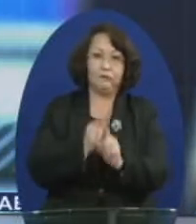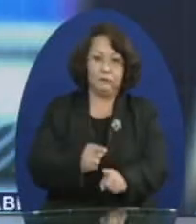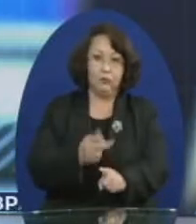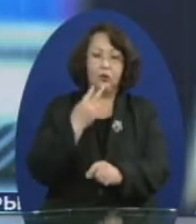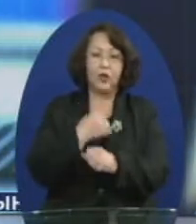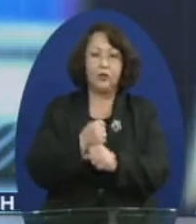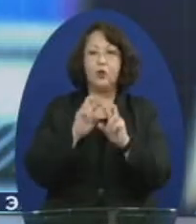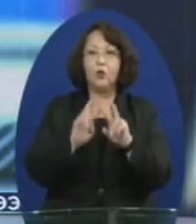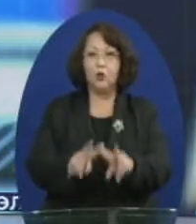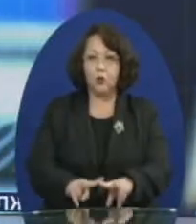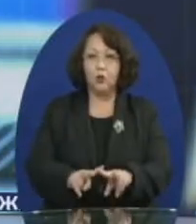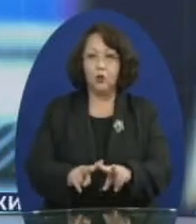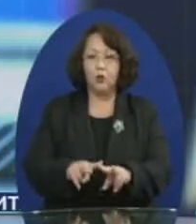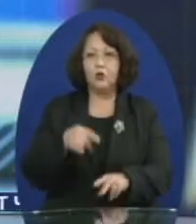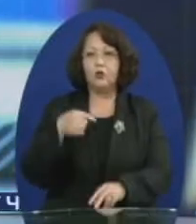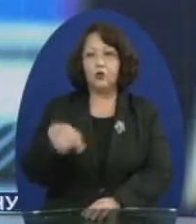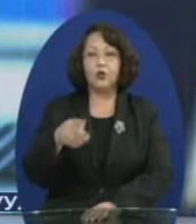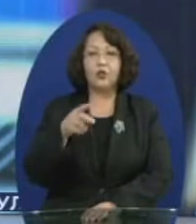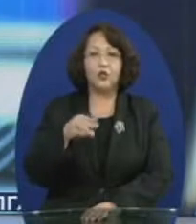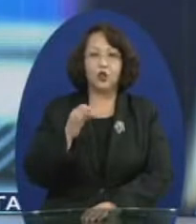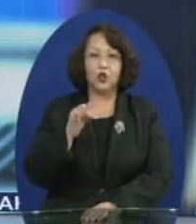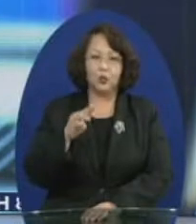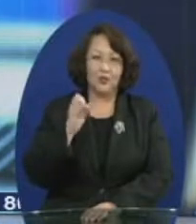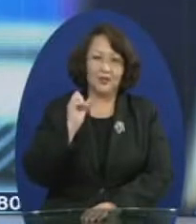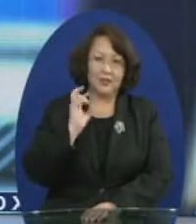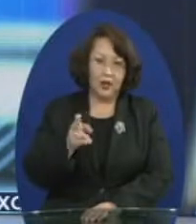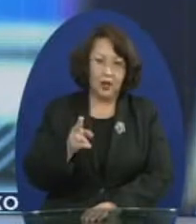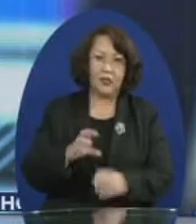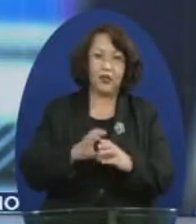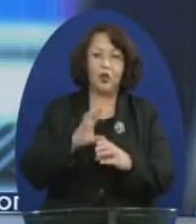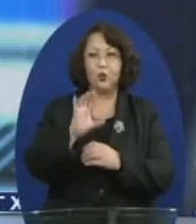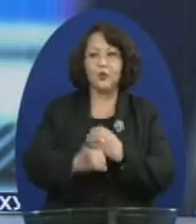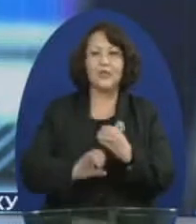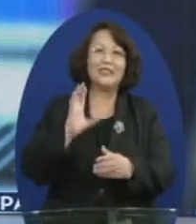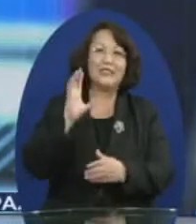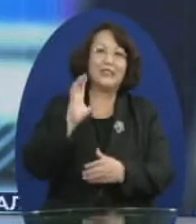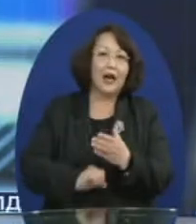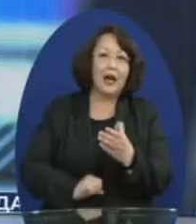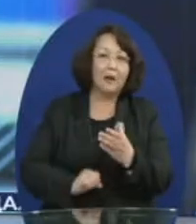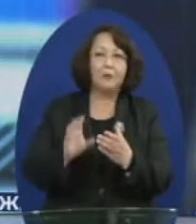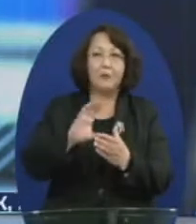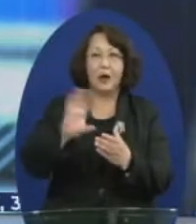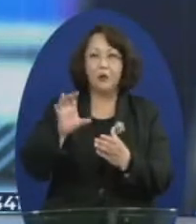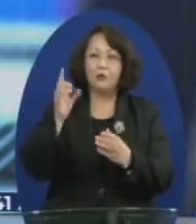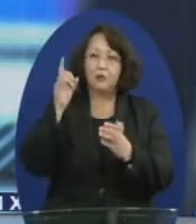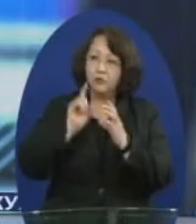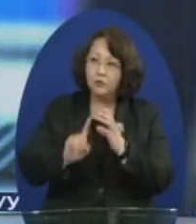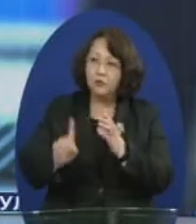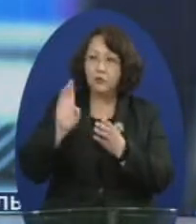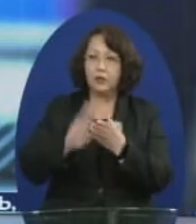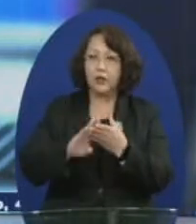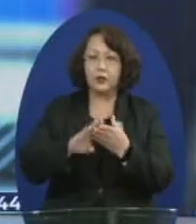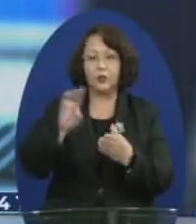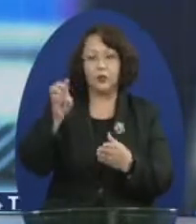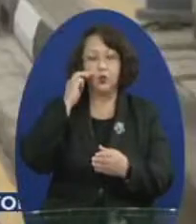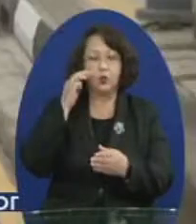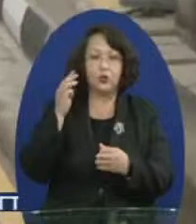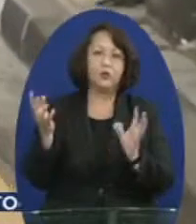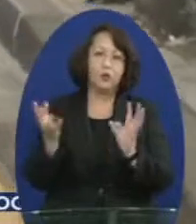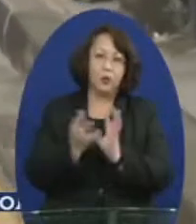айлчлал үргэлжилж байна. За өнөөдөр Тимасик Холдинг болон Тимасик Олон Улсын Сангийн байгууллагад ажиллаж туршлага судалж уулзалт хийлээ.